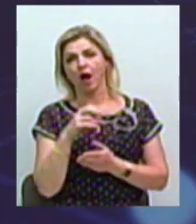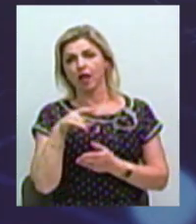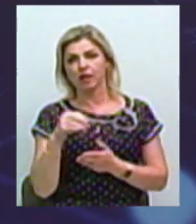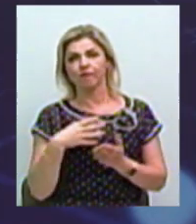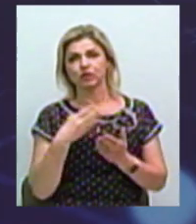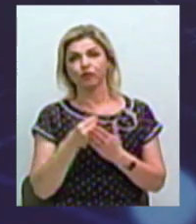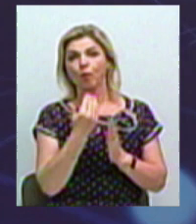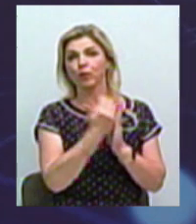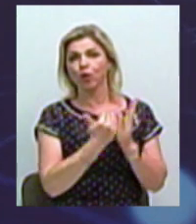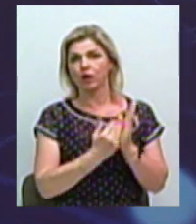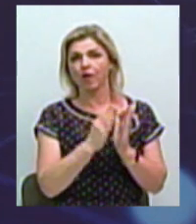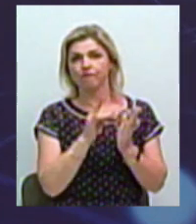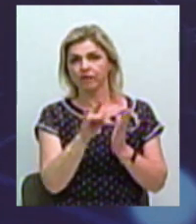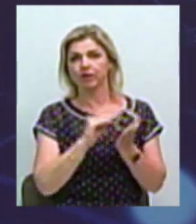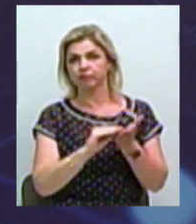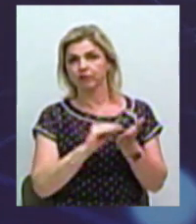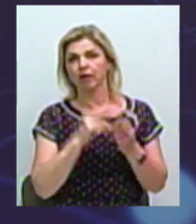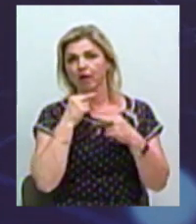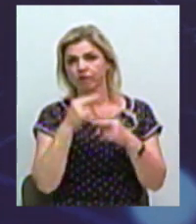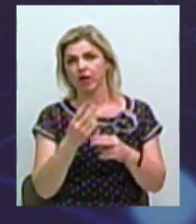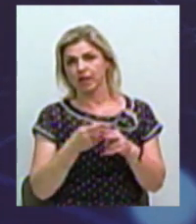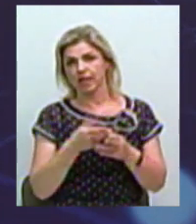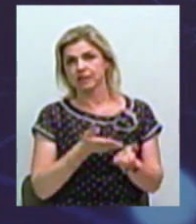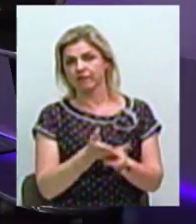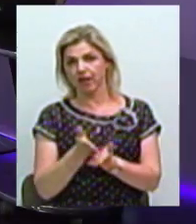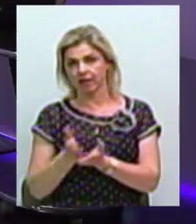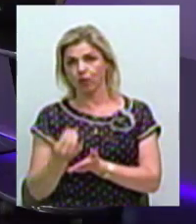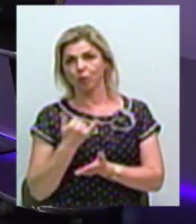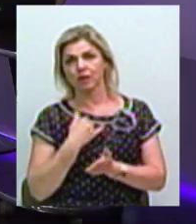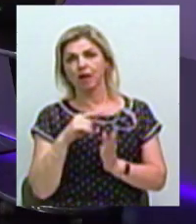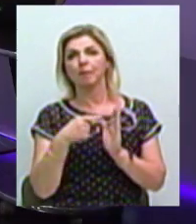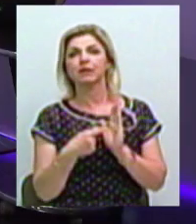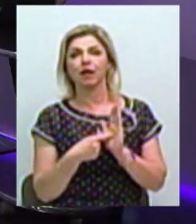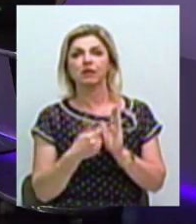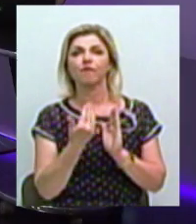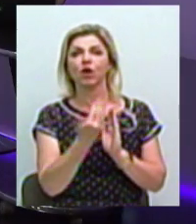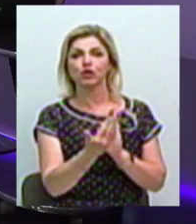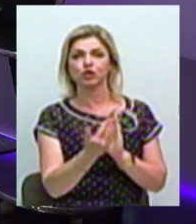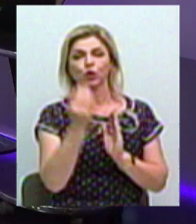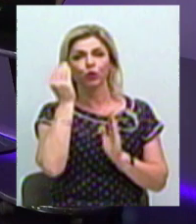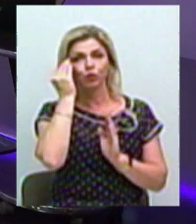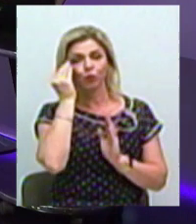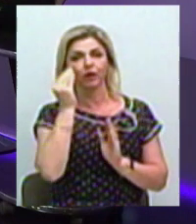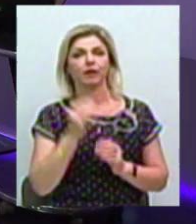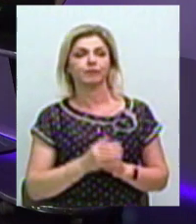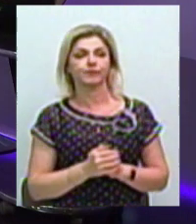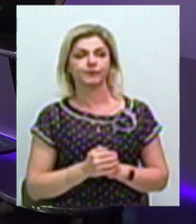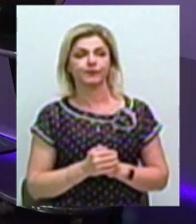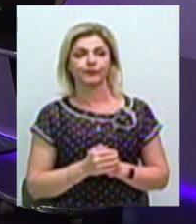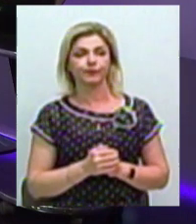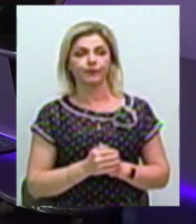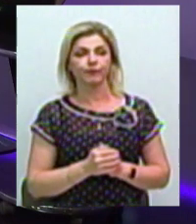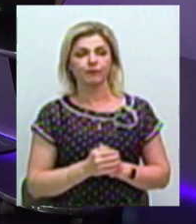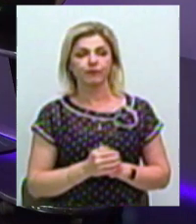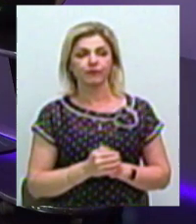програмі ви робите акцент на ці сфери. Тому в мене питання. Ваші думки не